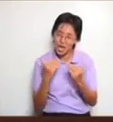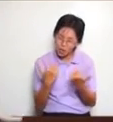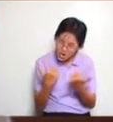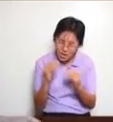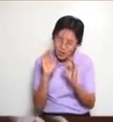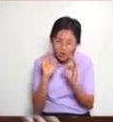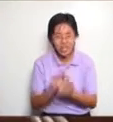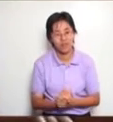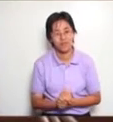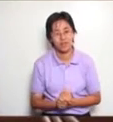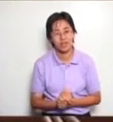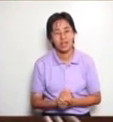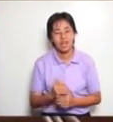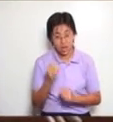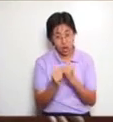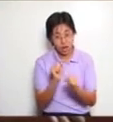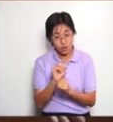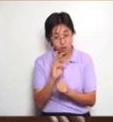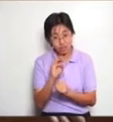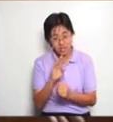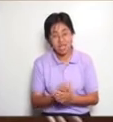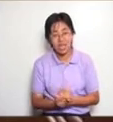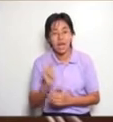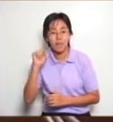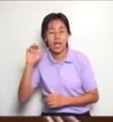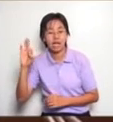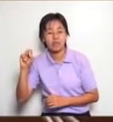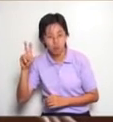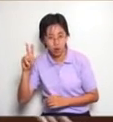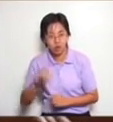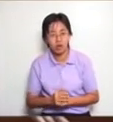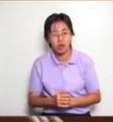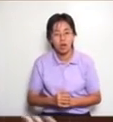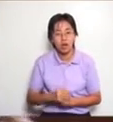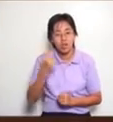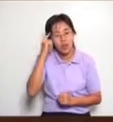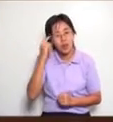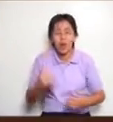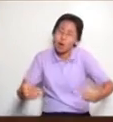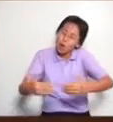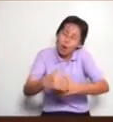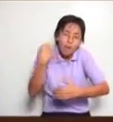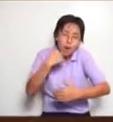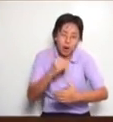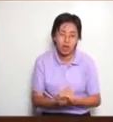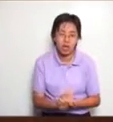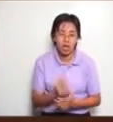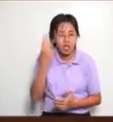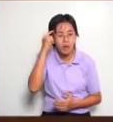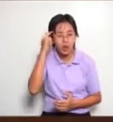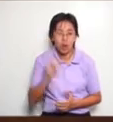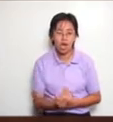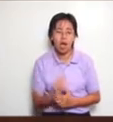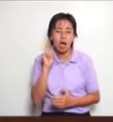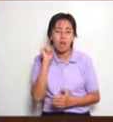่ Najis 64 คุแม่ 92 อี 3 วันแหงอ่จจะซมาอีก 3 เดือนออกจะไม่มี